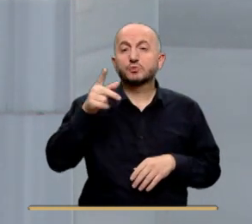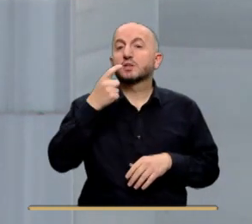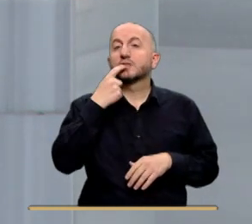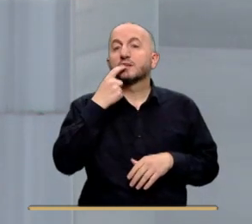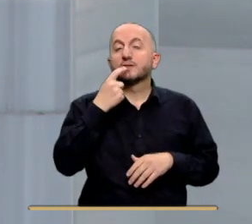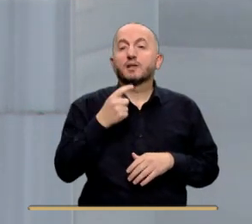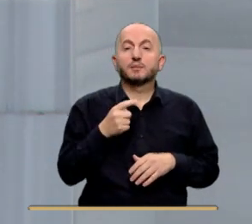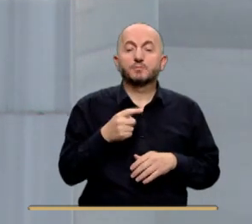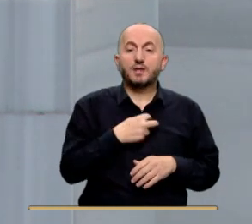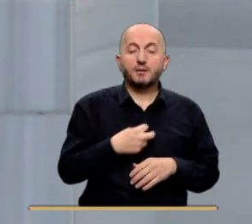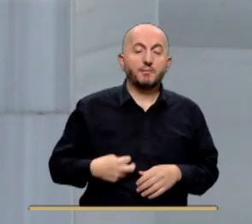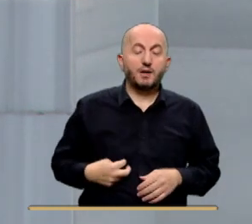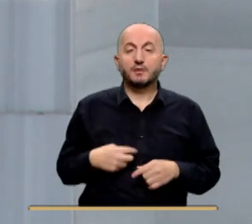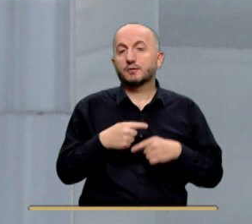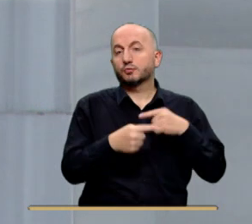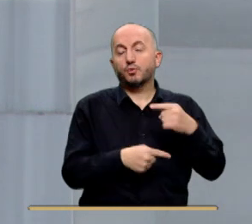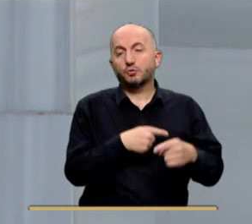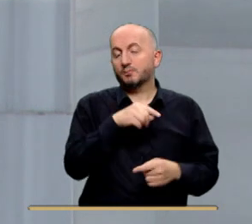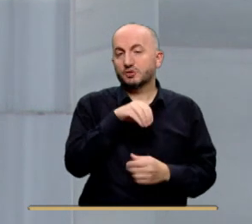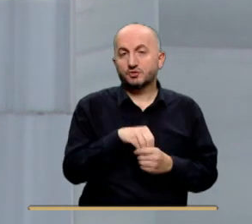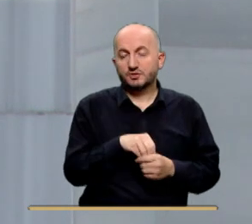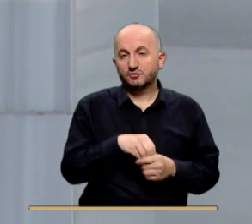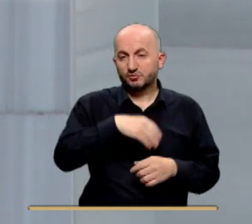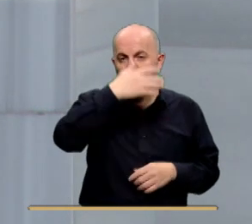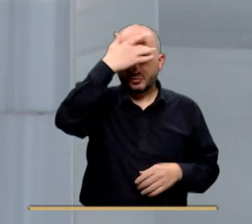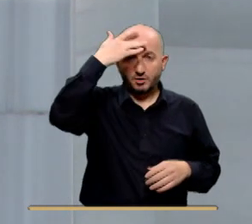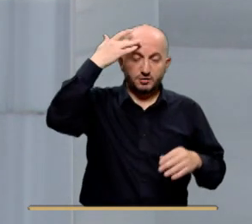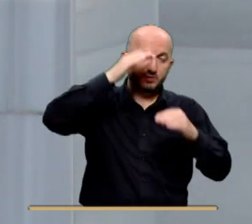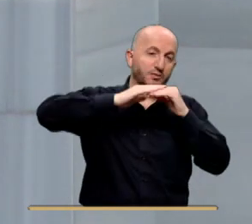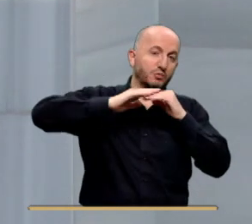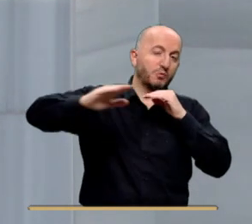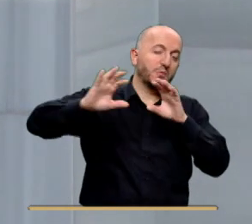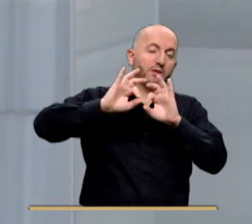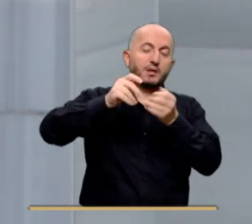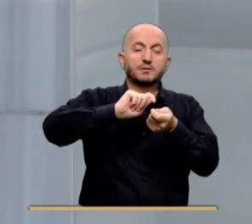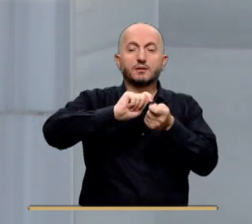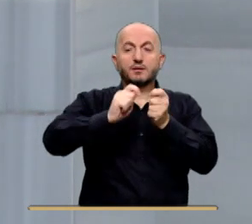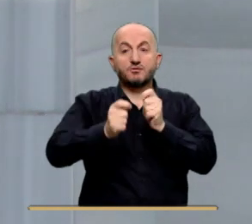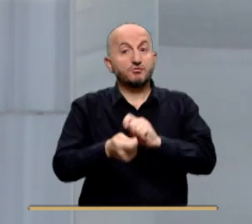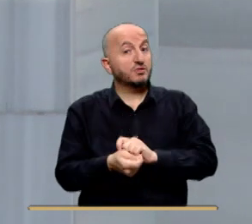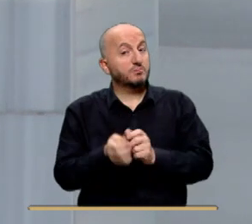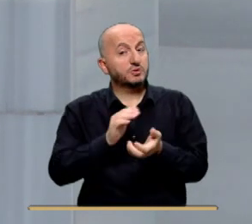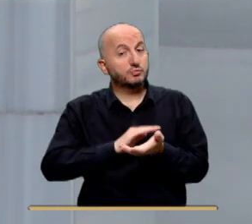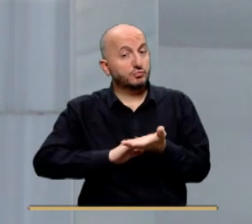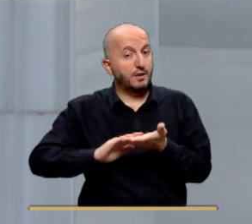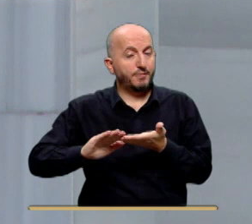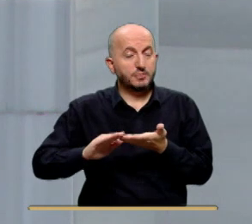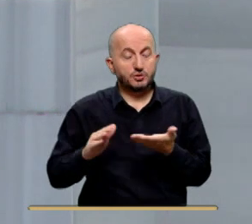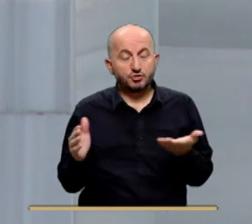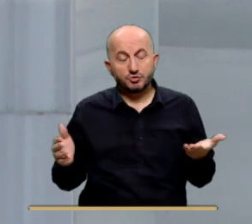yıllık bir risalet döneminde cahiliye toplumunu nasıl değiştirmiş?